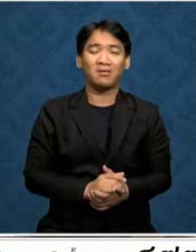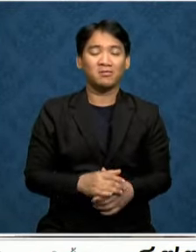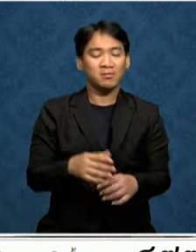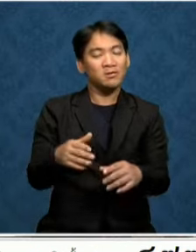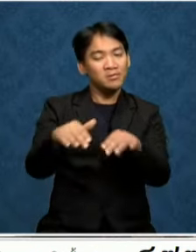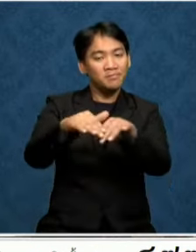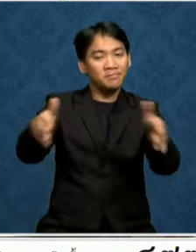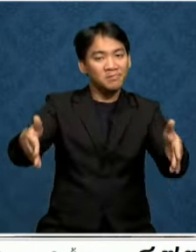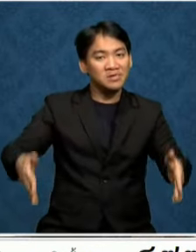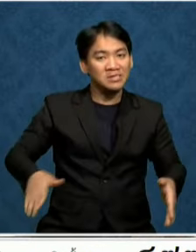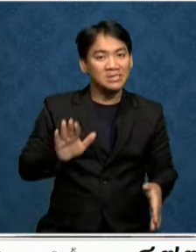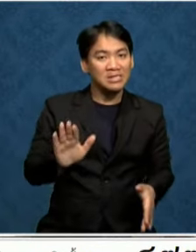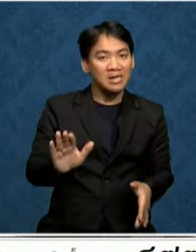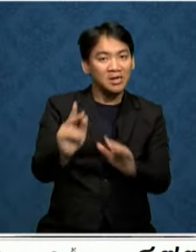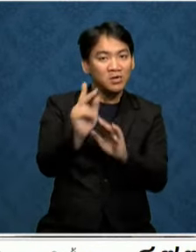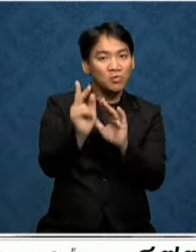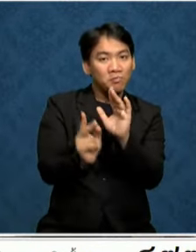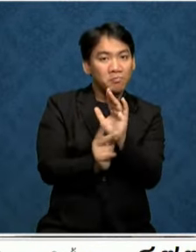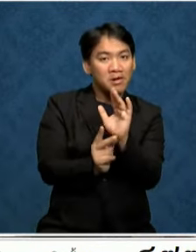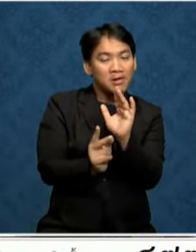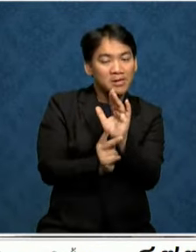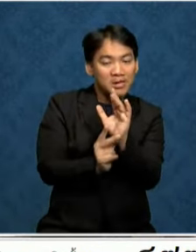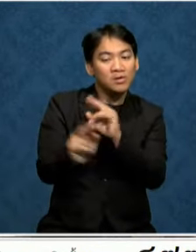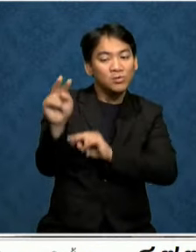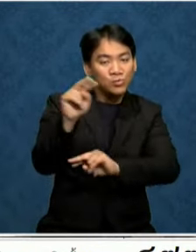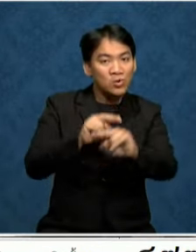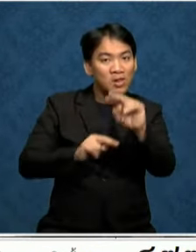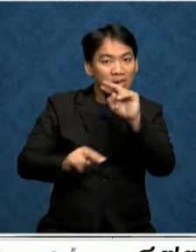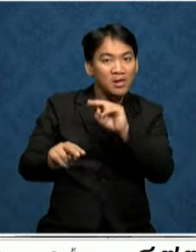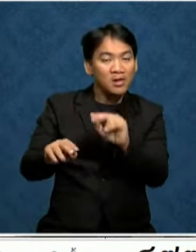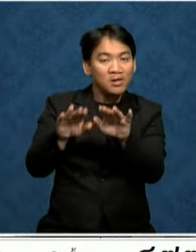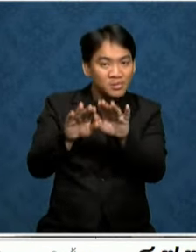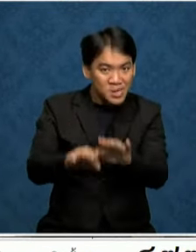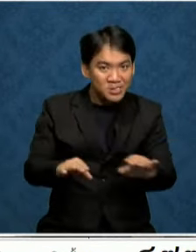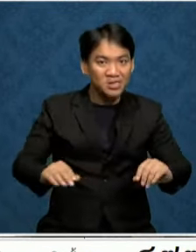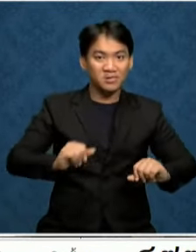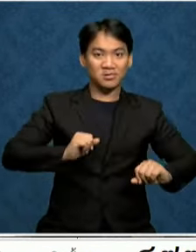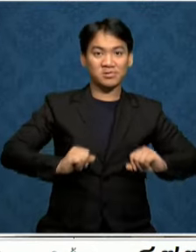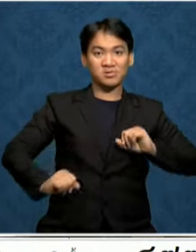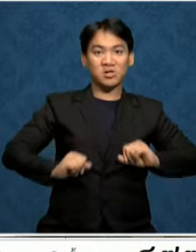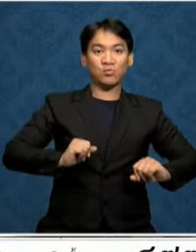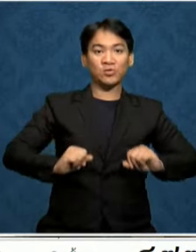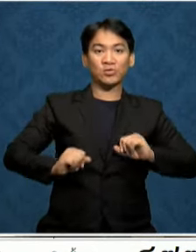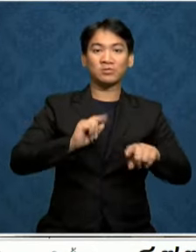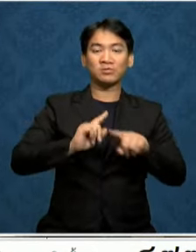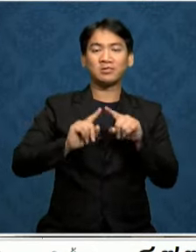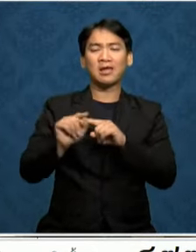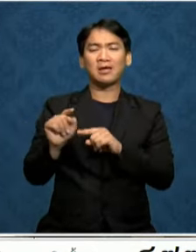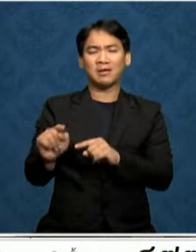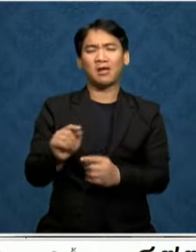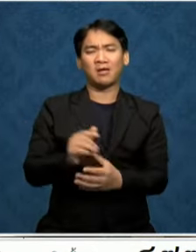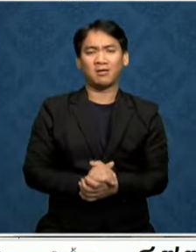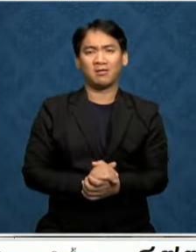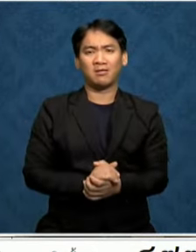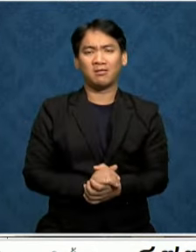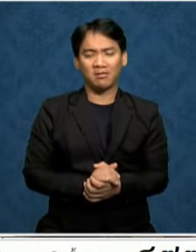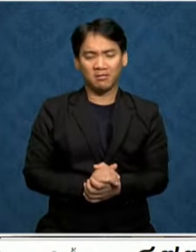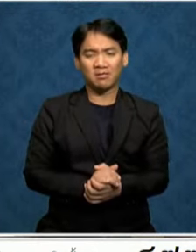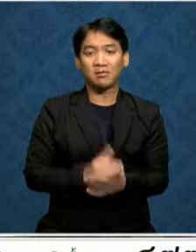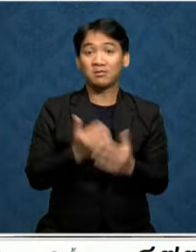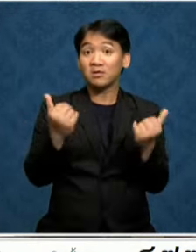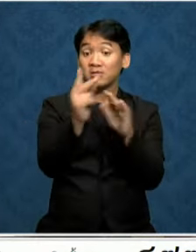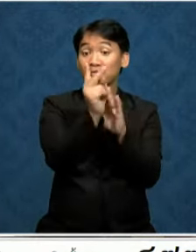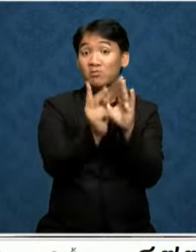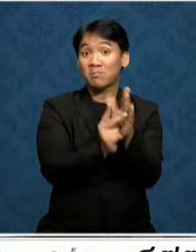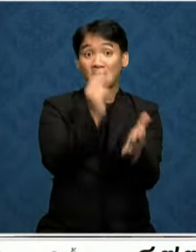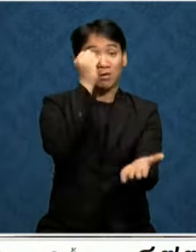ที่กฎหมายที่มันมีการคุ้มครองเขาให้มันดีไงครับถ้าเราห้ามกันไม่ได้มันเกิดขึ้นจริงๆซึ่งตอนนี้การไม่ปลดล็อกมันก็ไม่